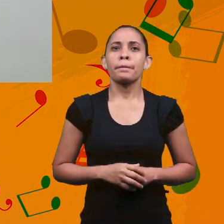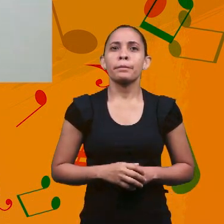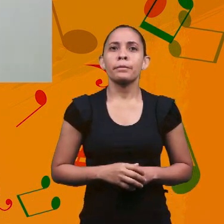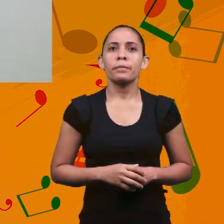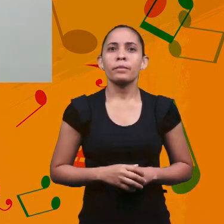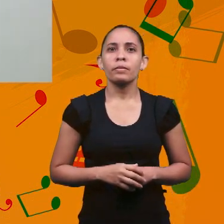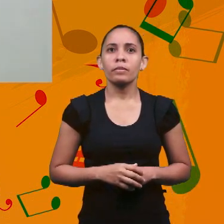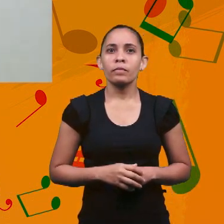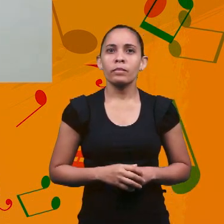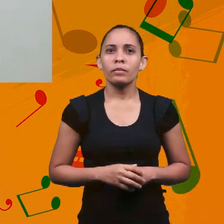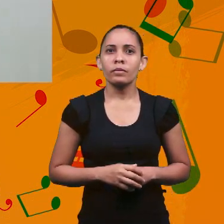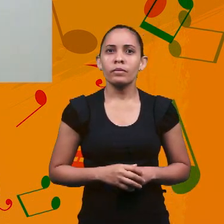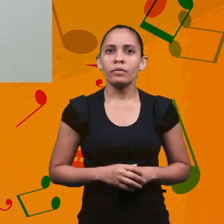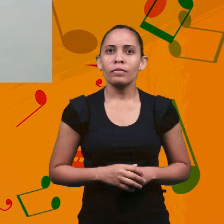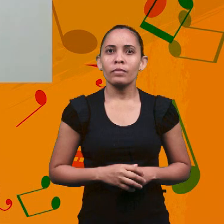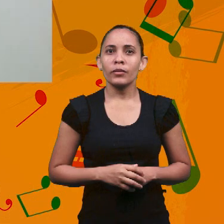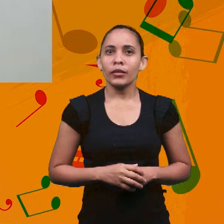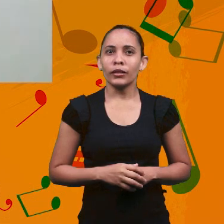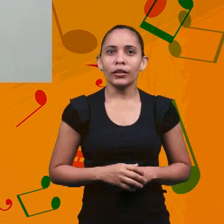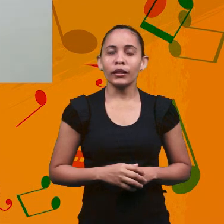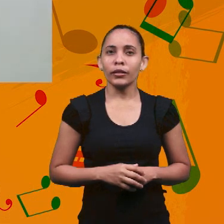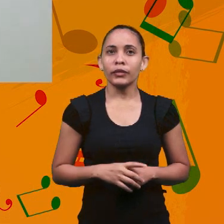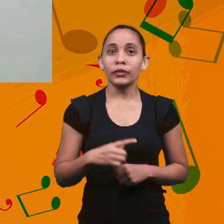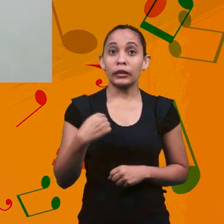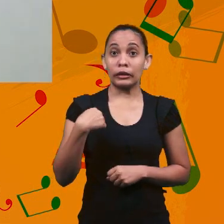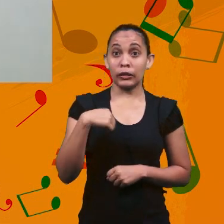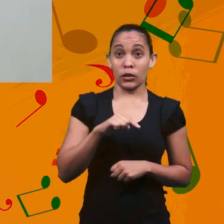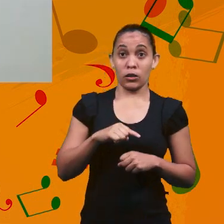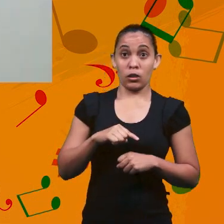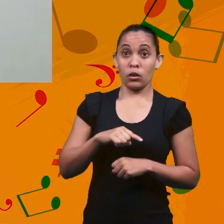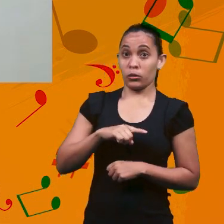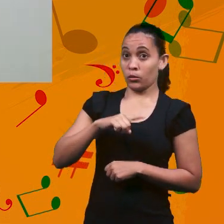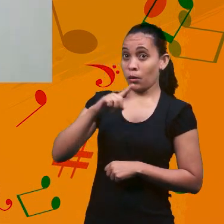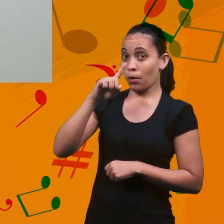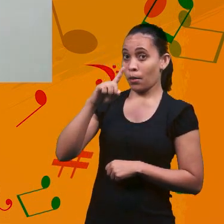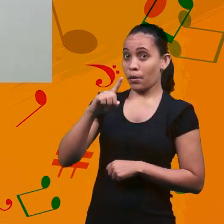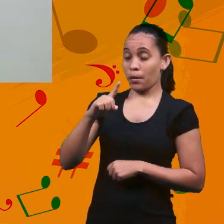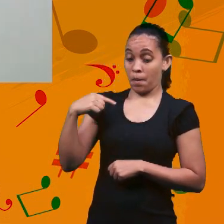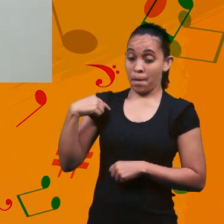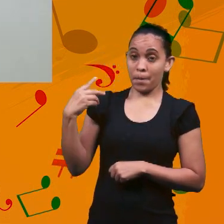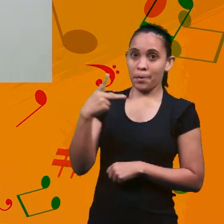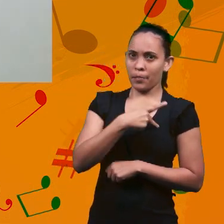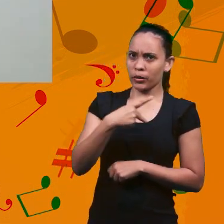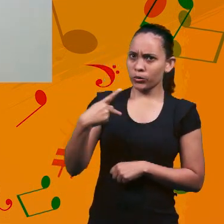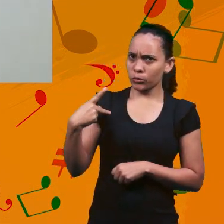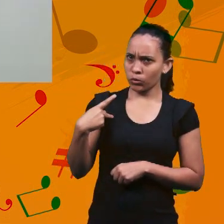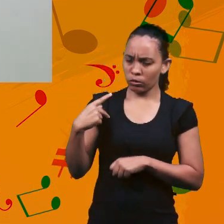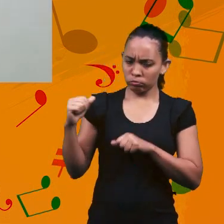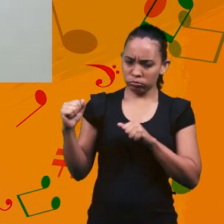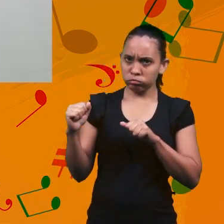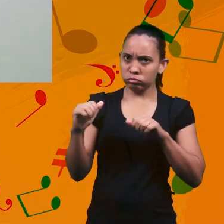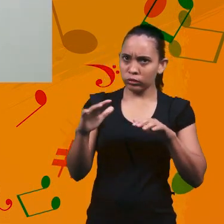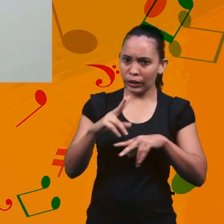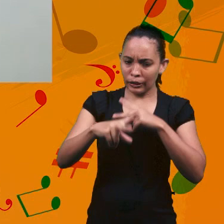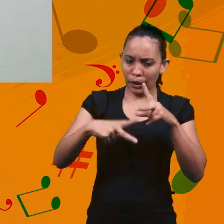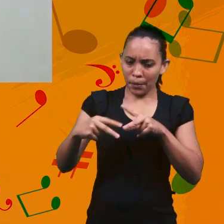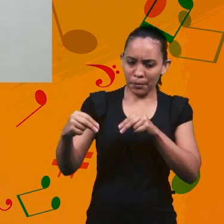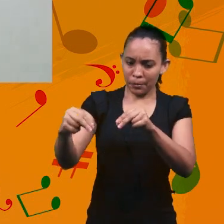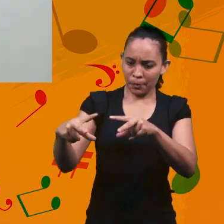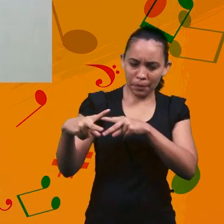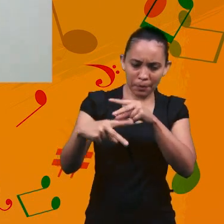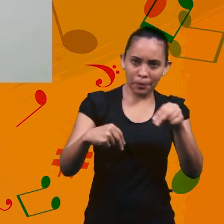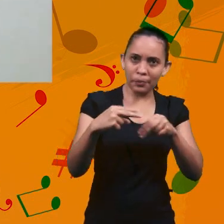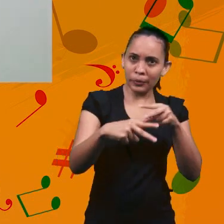Le Seigneur a révélé le jour de mon baptême que le Seigneur portait des cadeaux à chacun de nous.